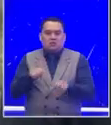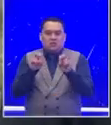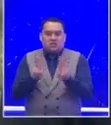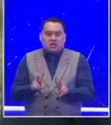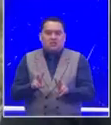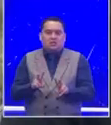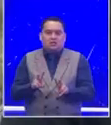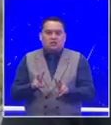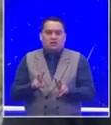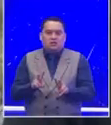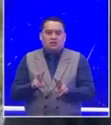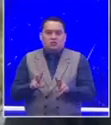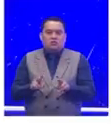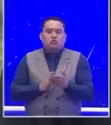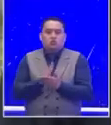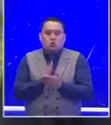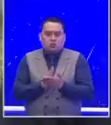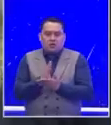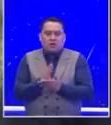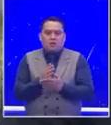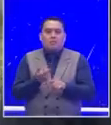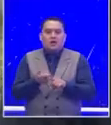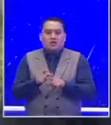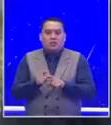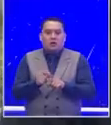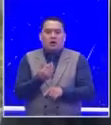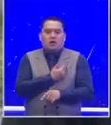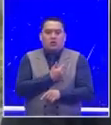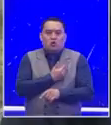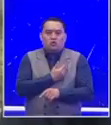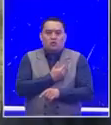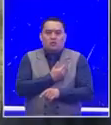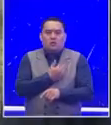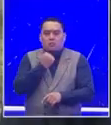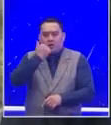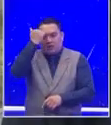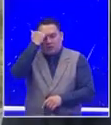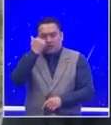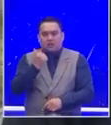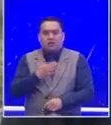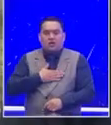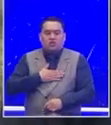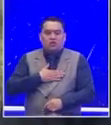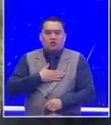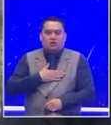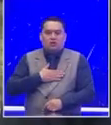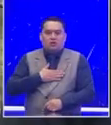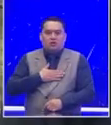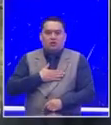специалисты санитарно-эпидемиологической службы. Поэтому хотелось бы еще раз поблагодарить наших вот